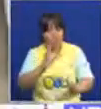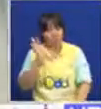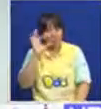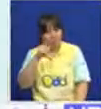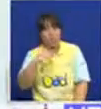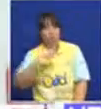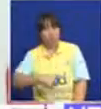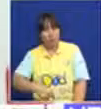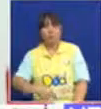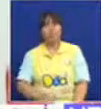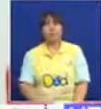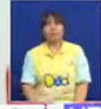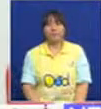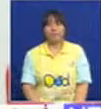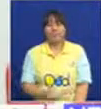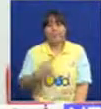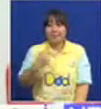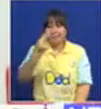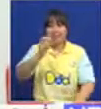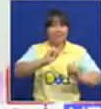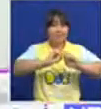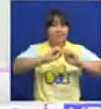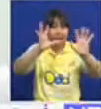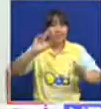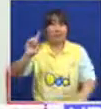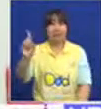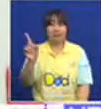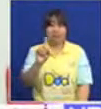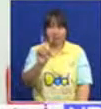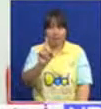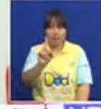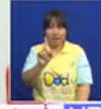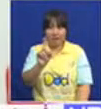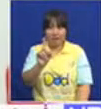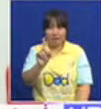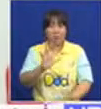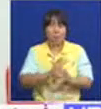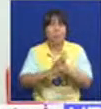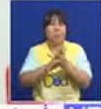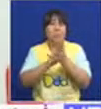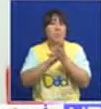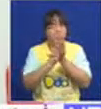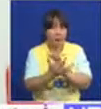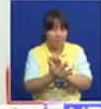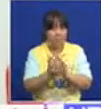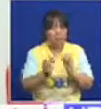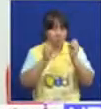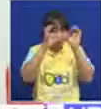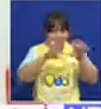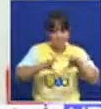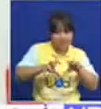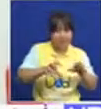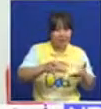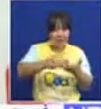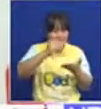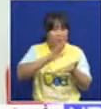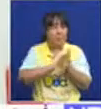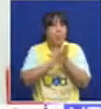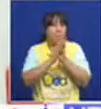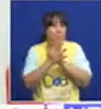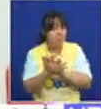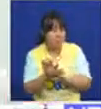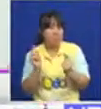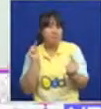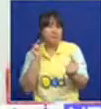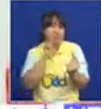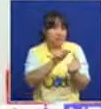วย ที่เห็นชัดเจนที่สุดนะคะก็คือการปรับการจัดการเรียนรู้ของคุณครูนะคะที่ลงถึงตัวเด็กแล้